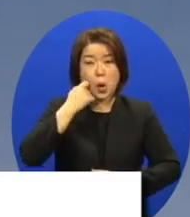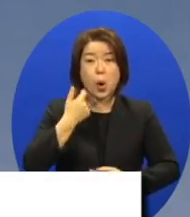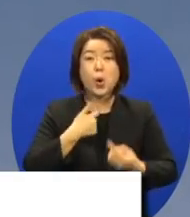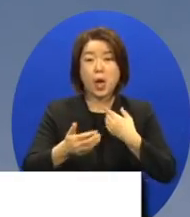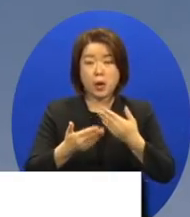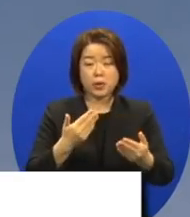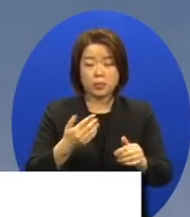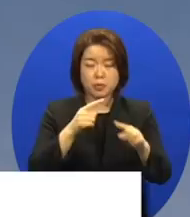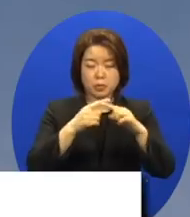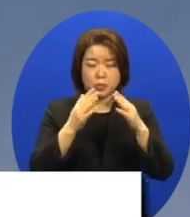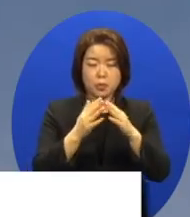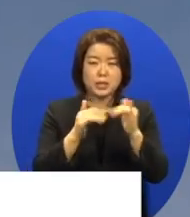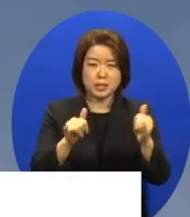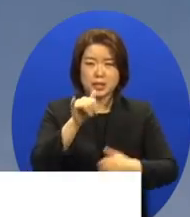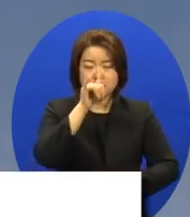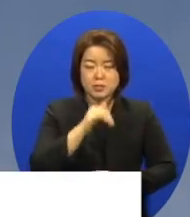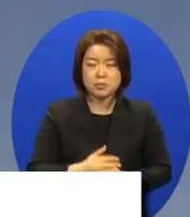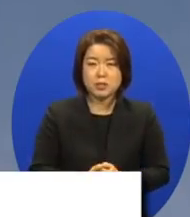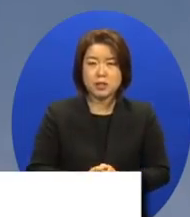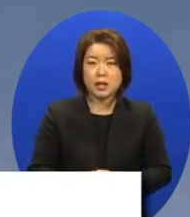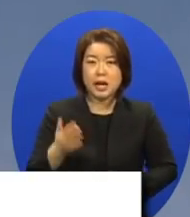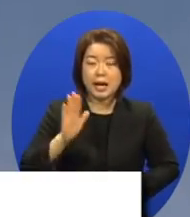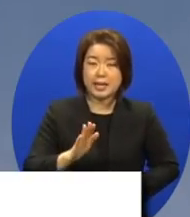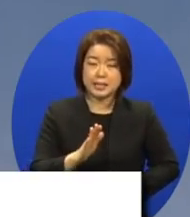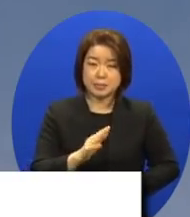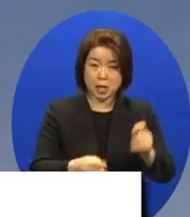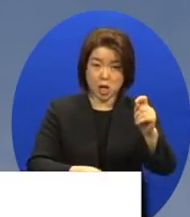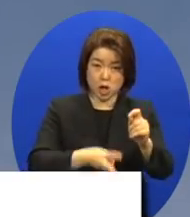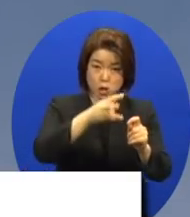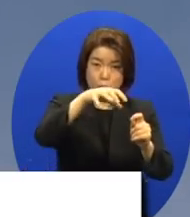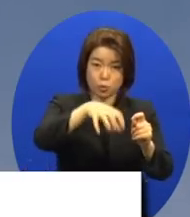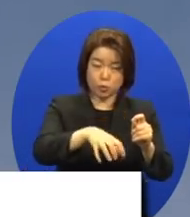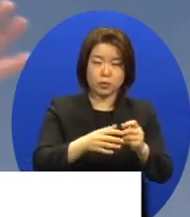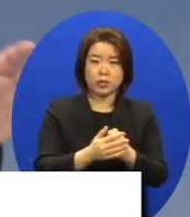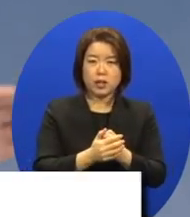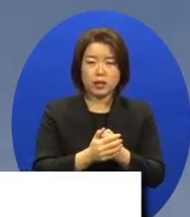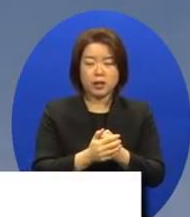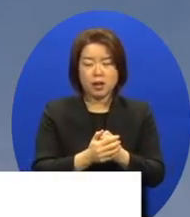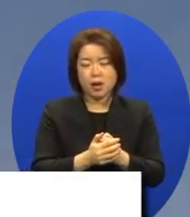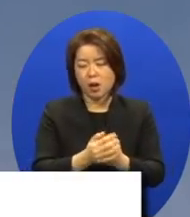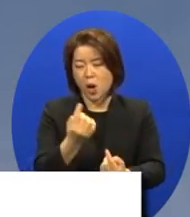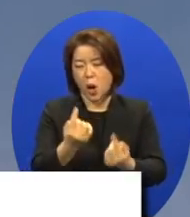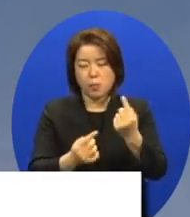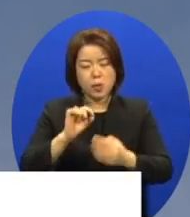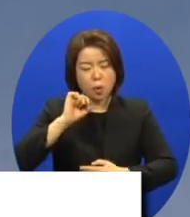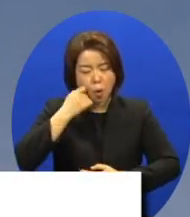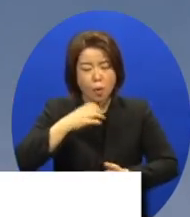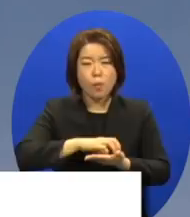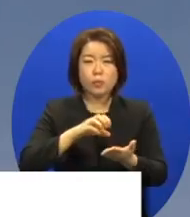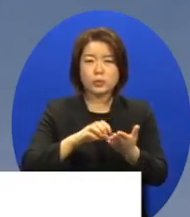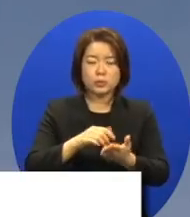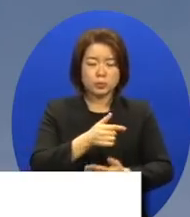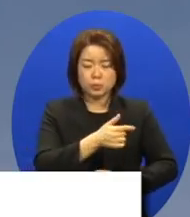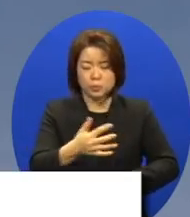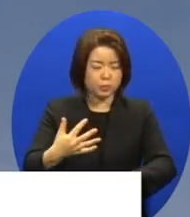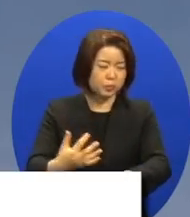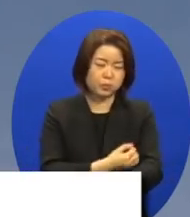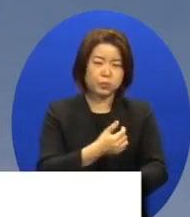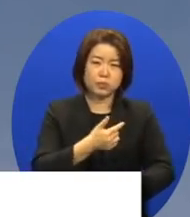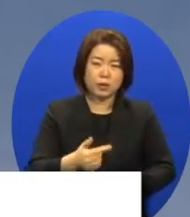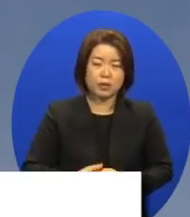경우들도 있습니다 그러나 고린도 시대는 비교할 수 없이 컸습니다 왜냐하면